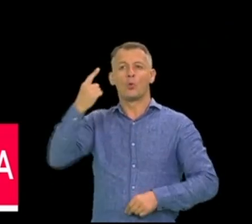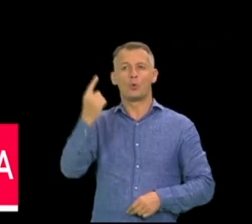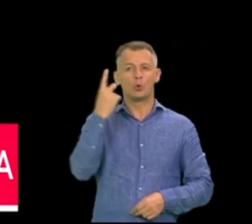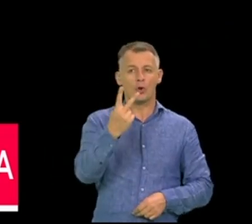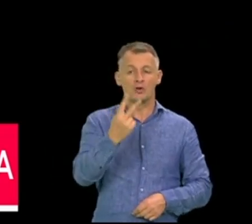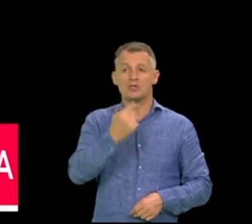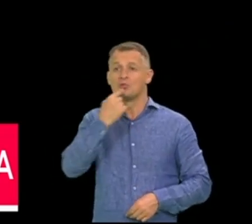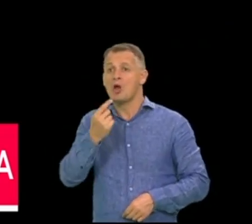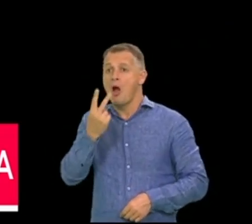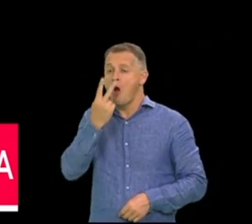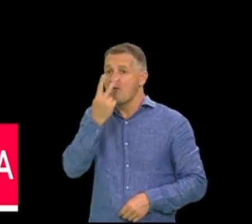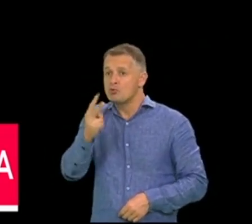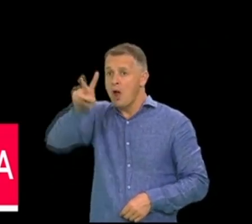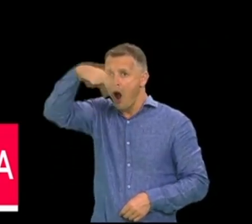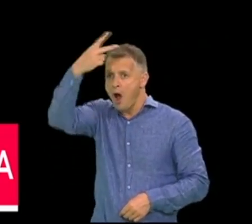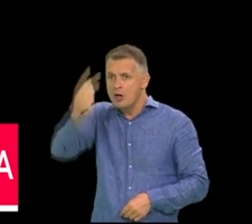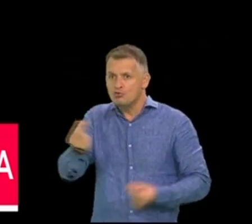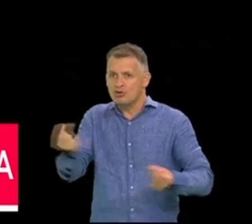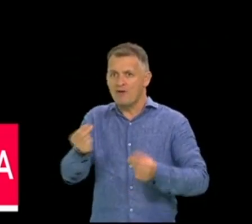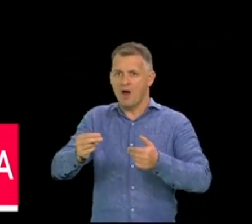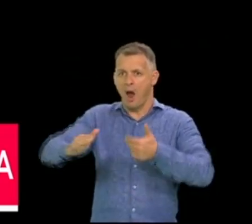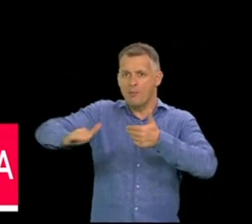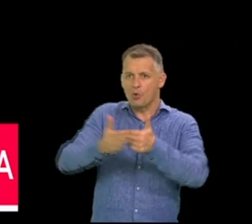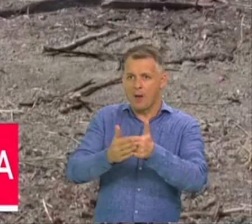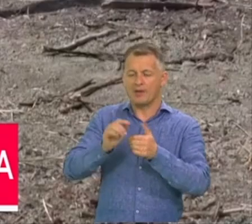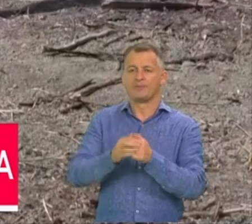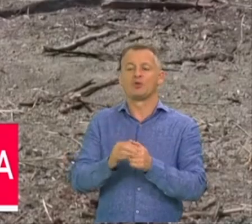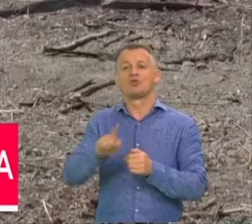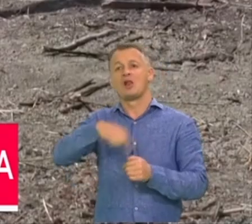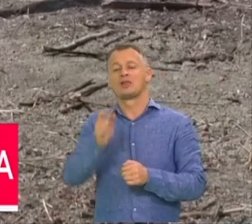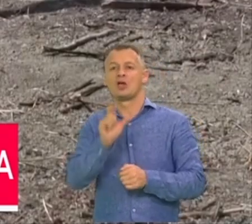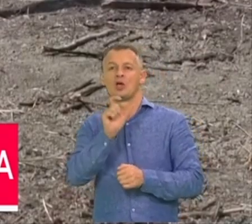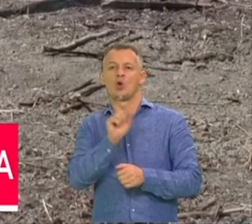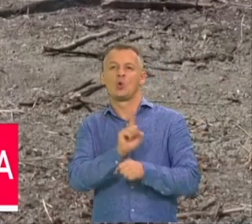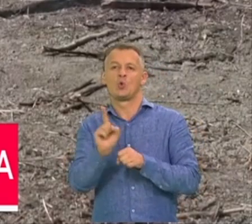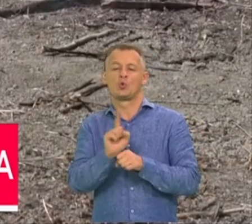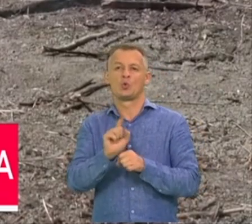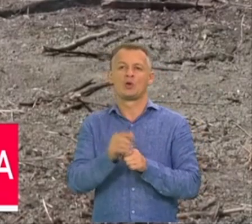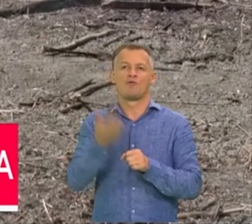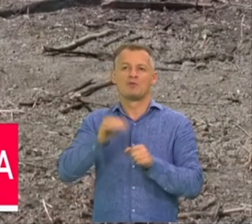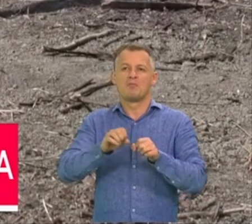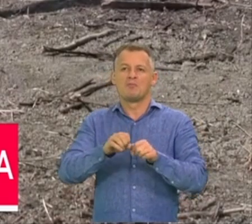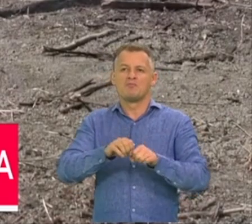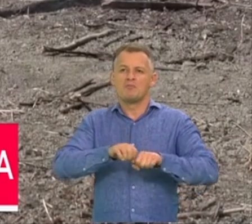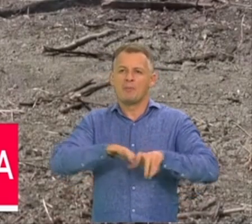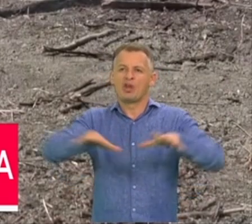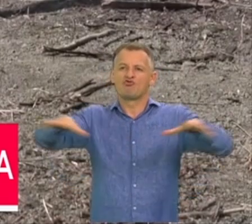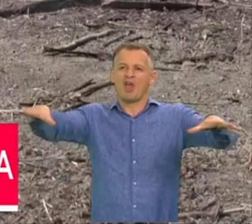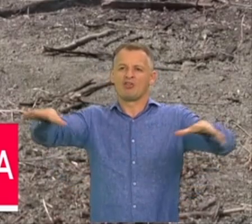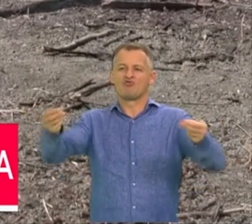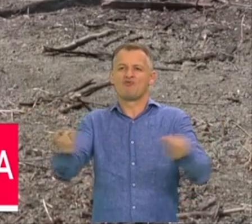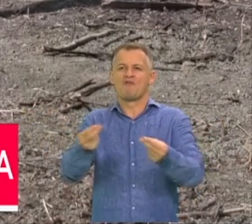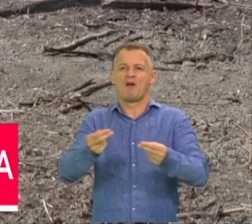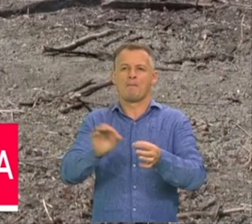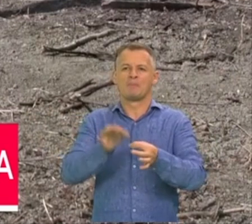anumite obiecte căzând în apropiere. Resturile, posibil dintr-un aparat de zbor rusesc, erau împrăștiate pe o suprafață de câteva zeci de